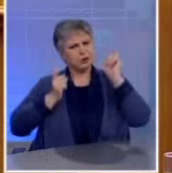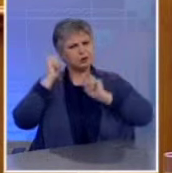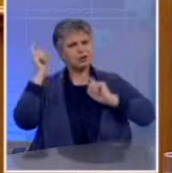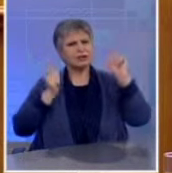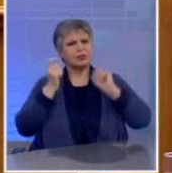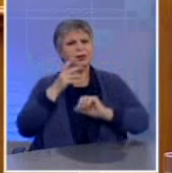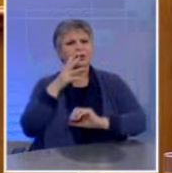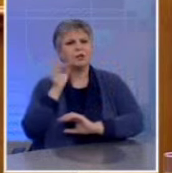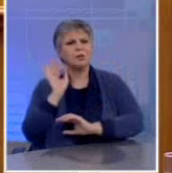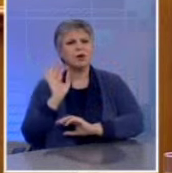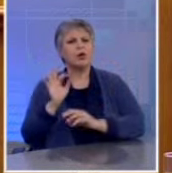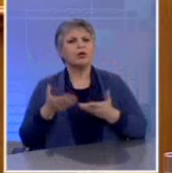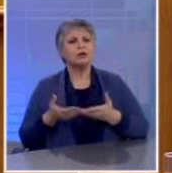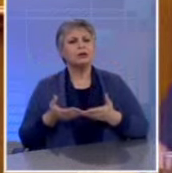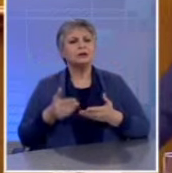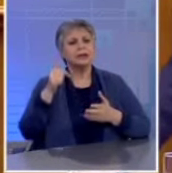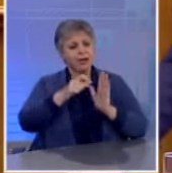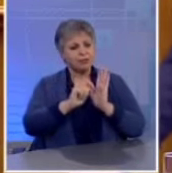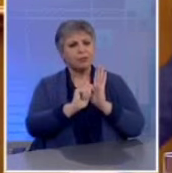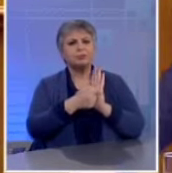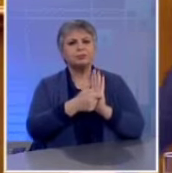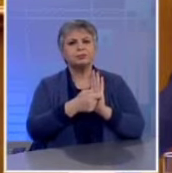ποια άραγε σκοπιμότητα εξυπηρετήθηκε από την παρέμβαση αυτή?